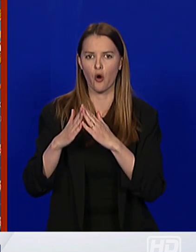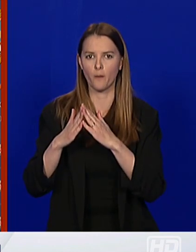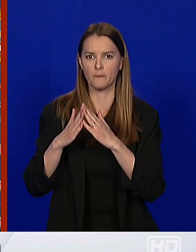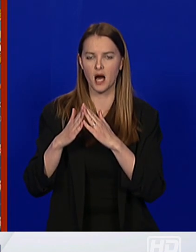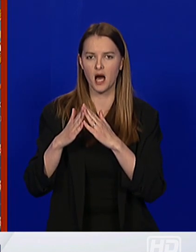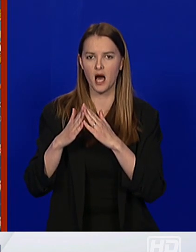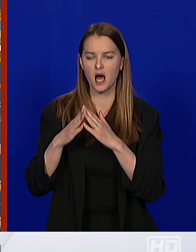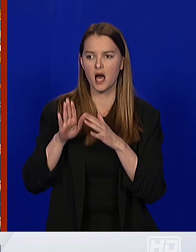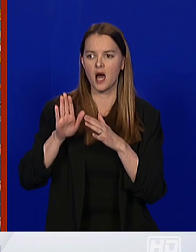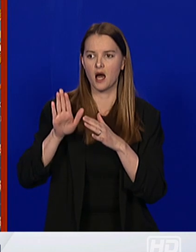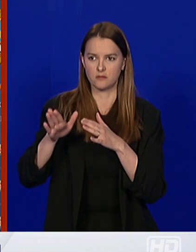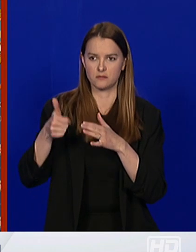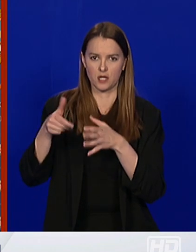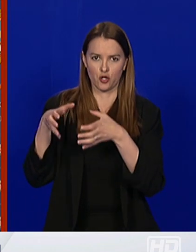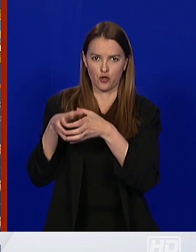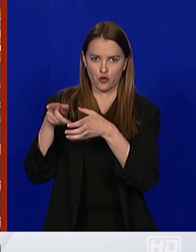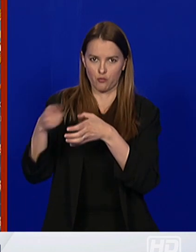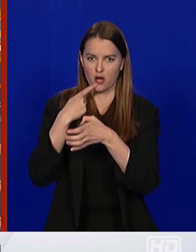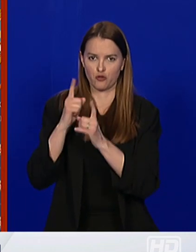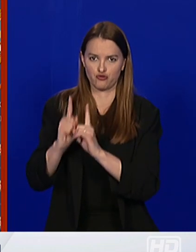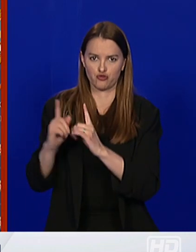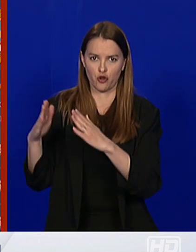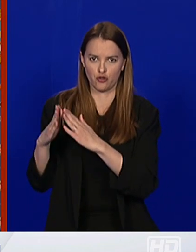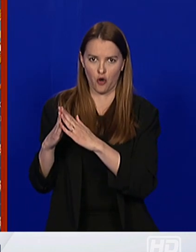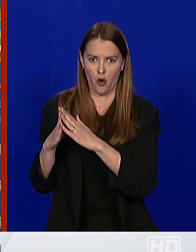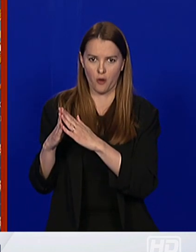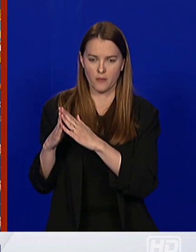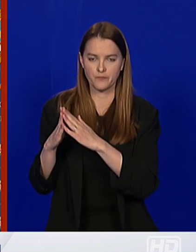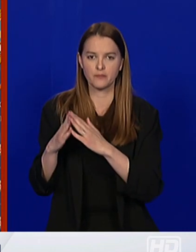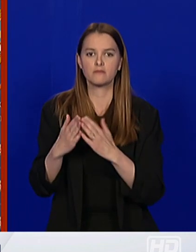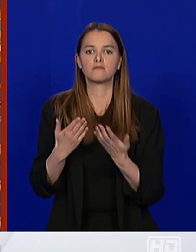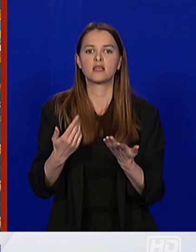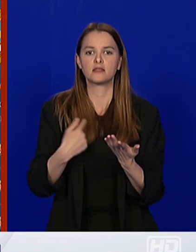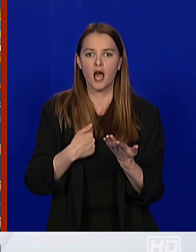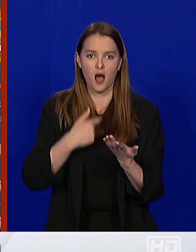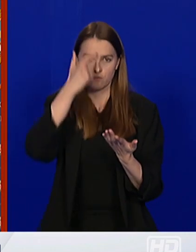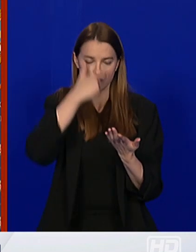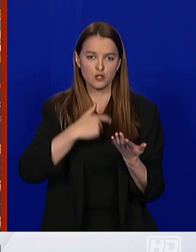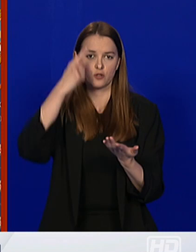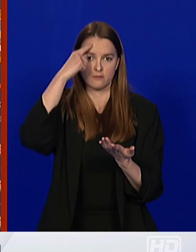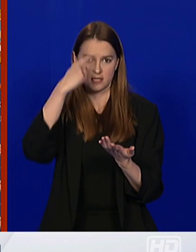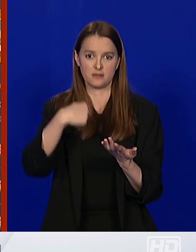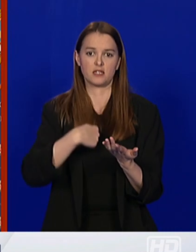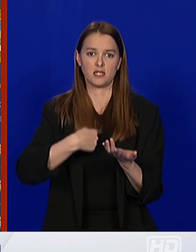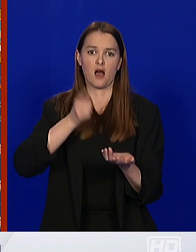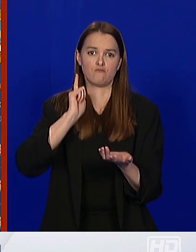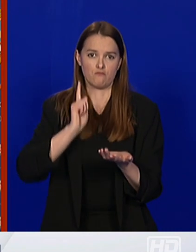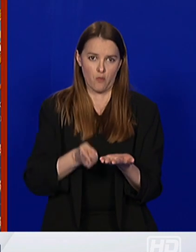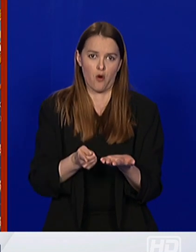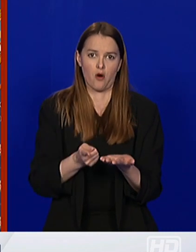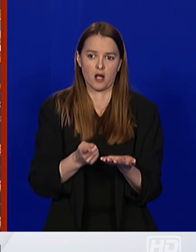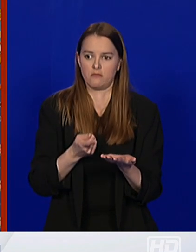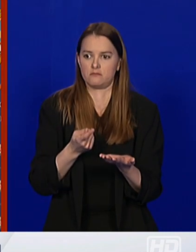se odmarala. Međutim, neovisno o tome, osobno smatram da kao ministar moram biti i moram prisustvovati